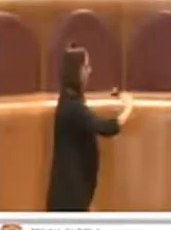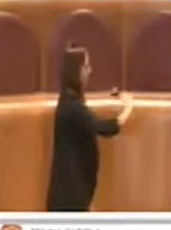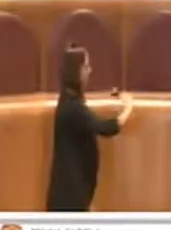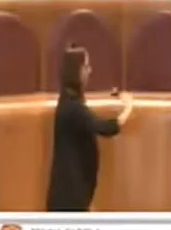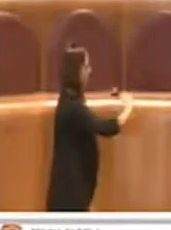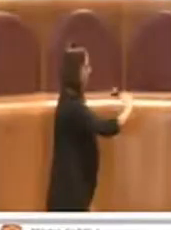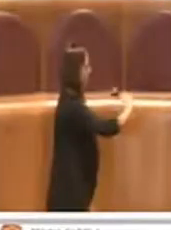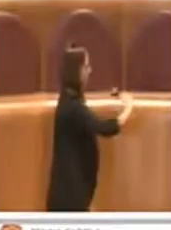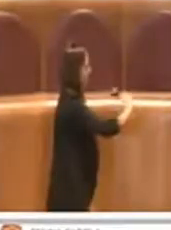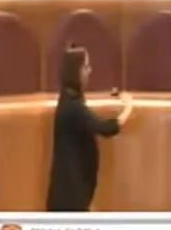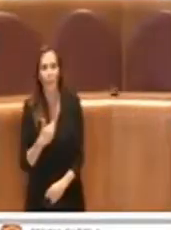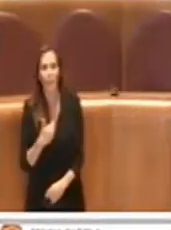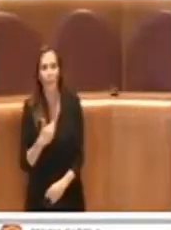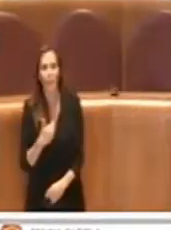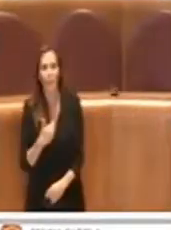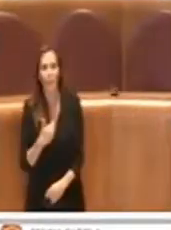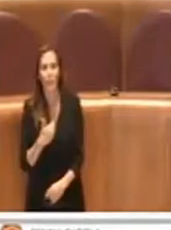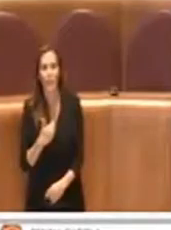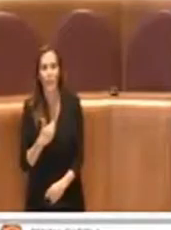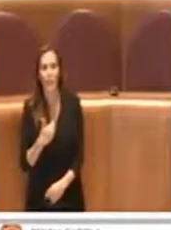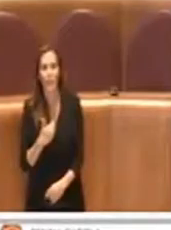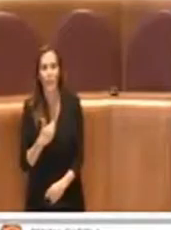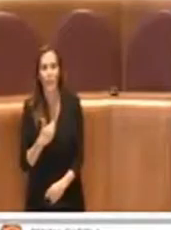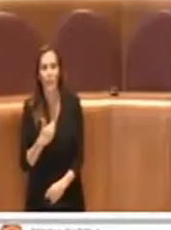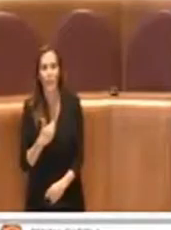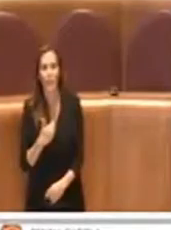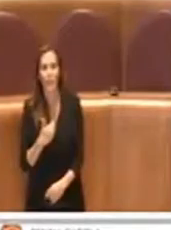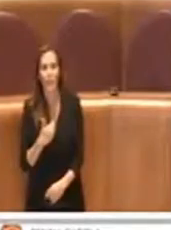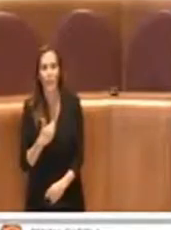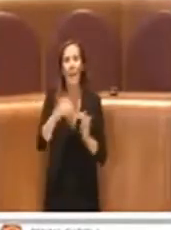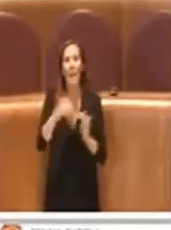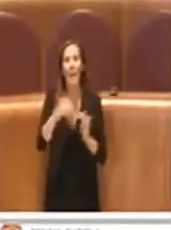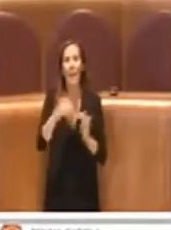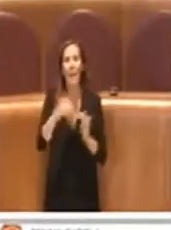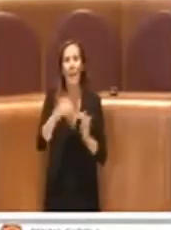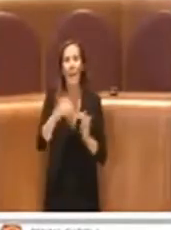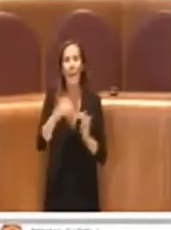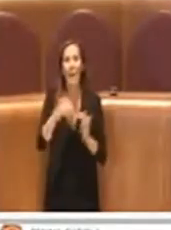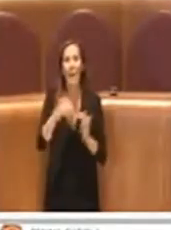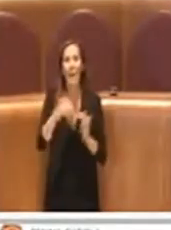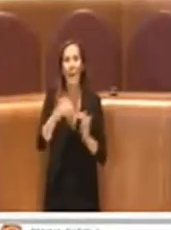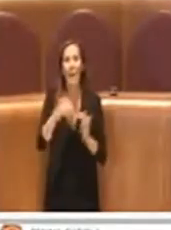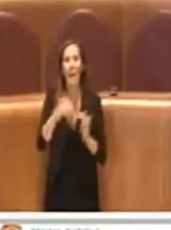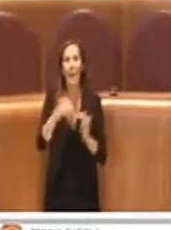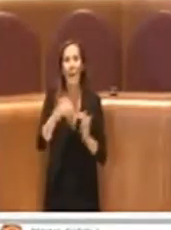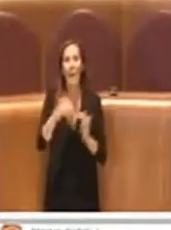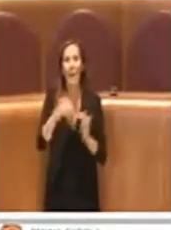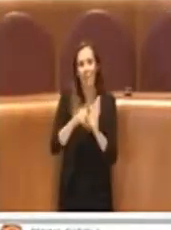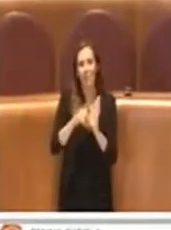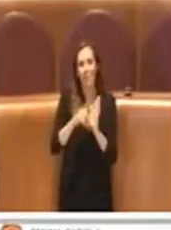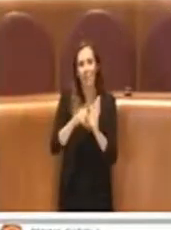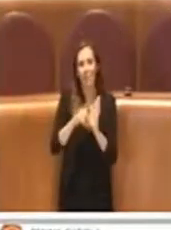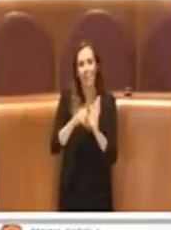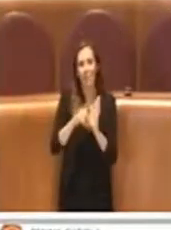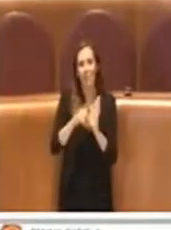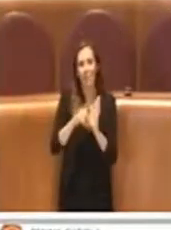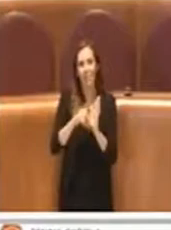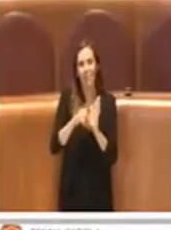del termine parchi divertimento sia dal titolo che dal deliberato, proprio per evitare che